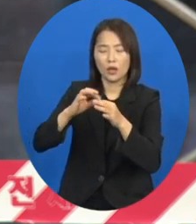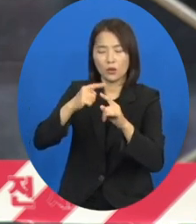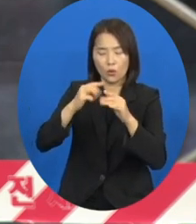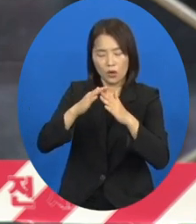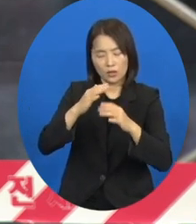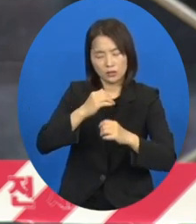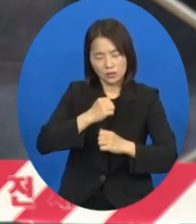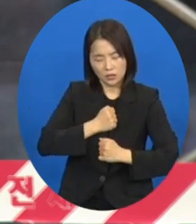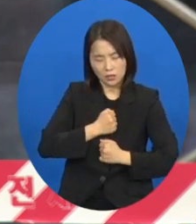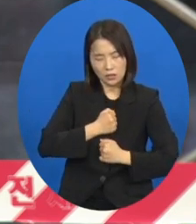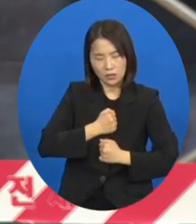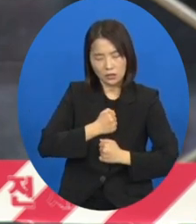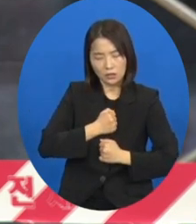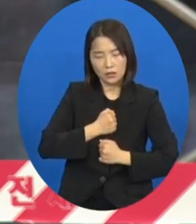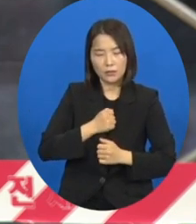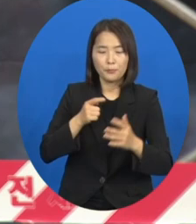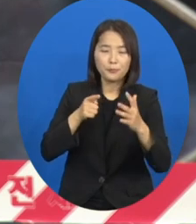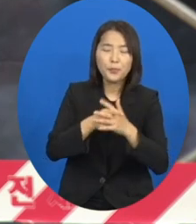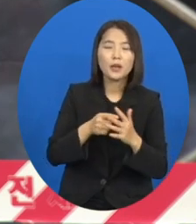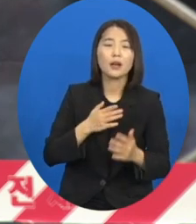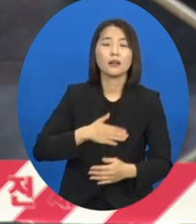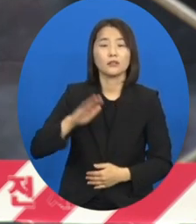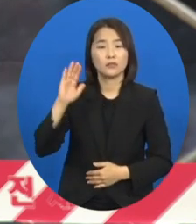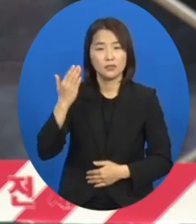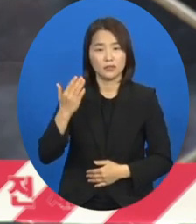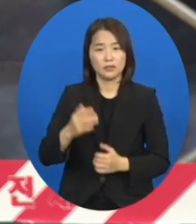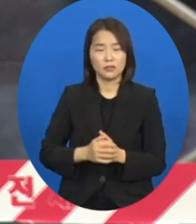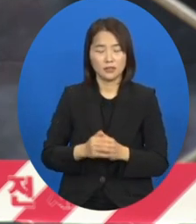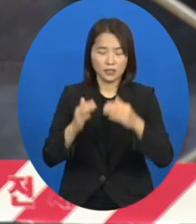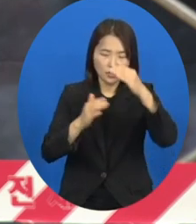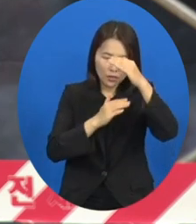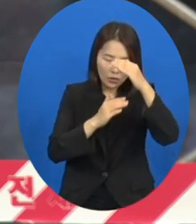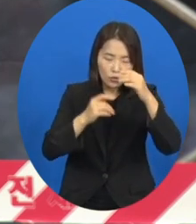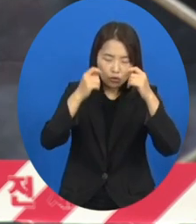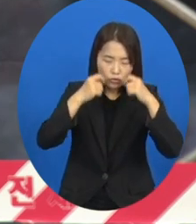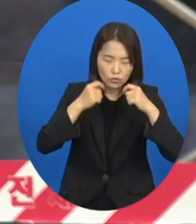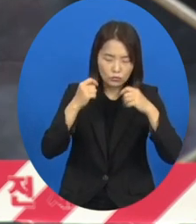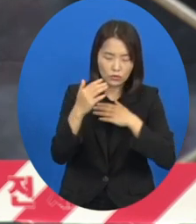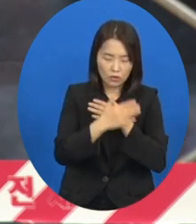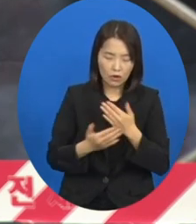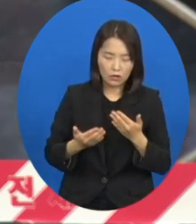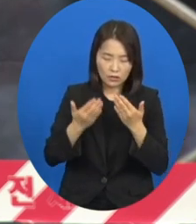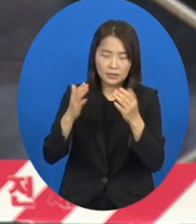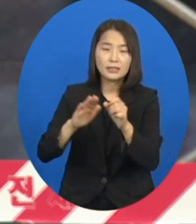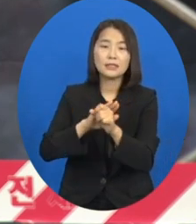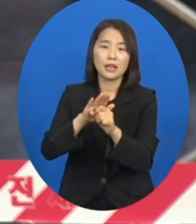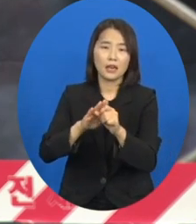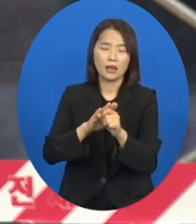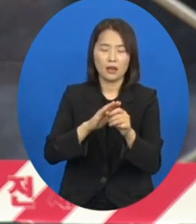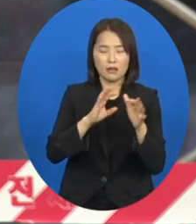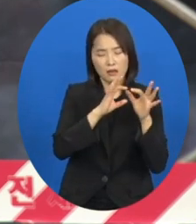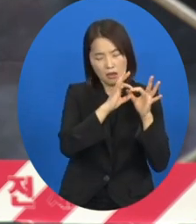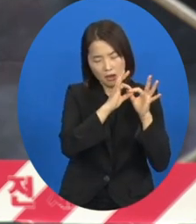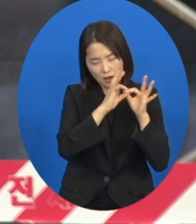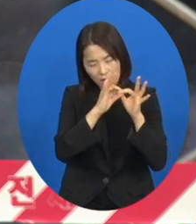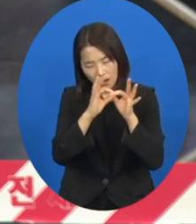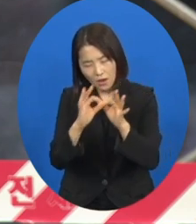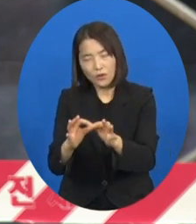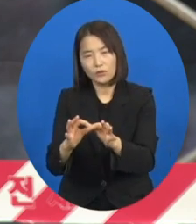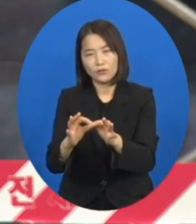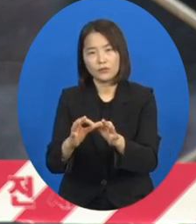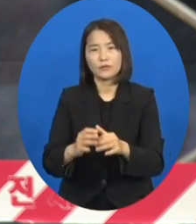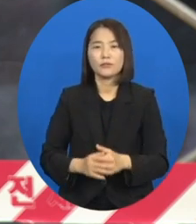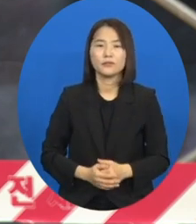것을 알게 되었습니다. 그 성도들의 눈물과 헌신과 사랑이 끊이지 않고 지금까지 이어지고